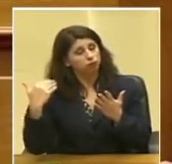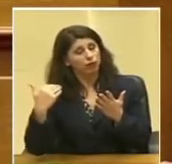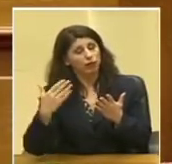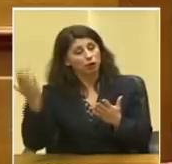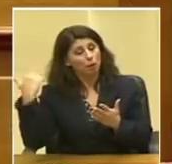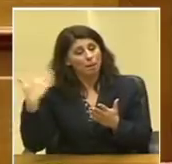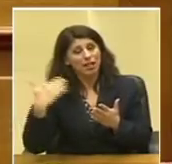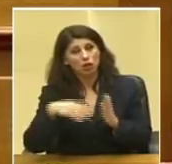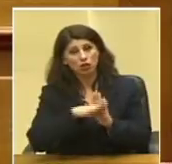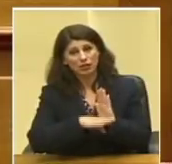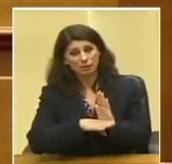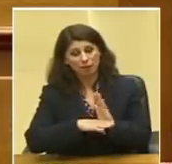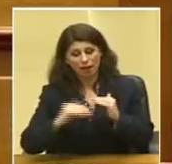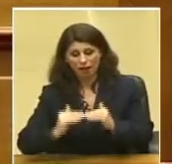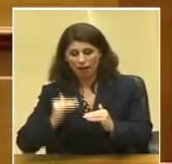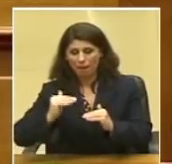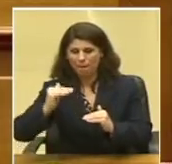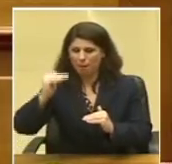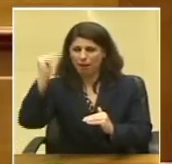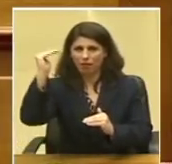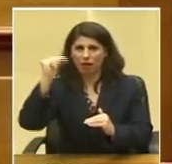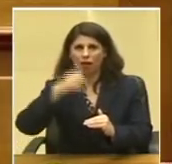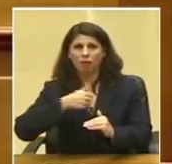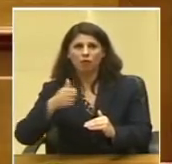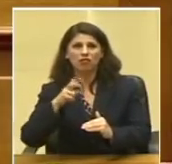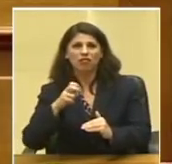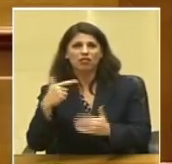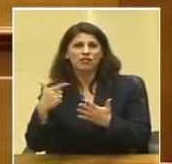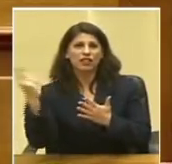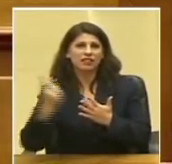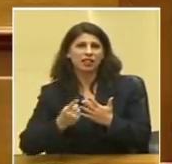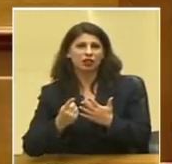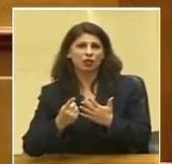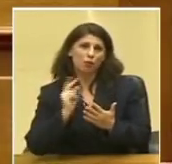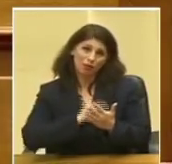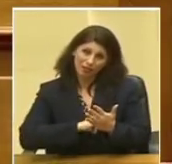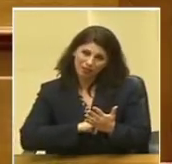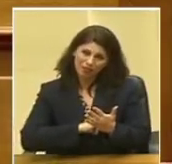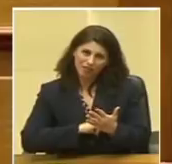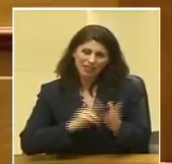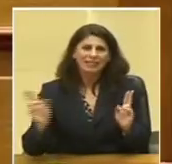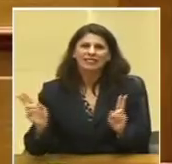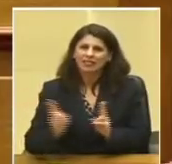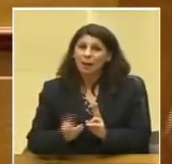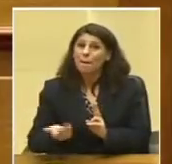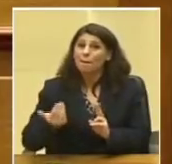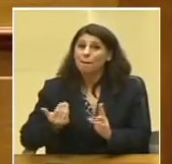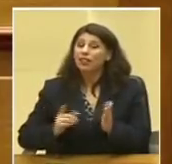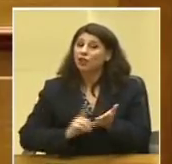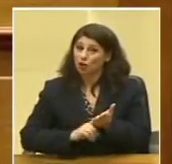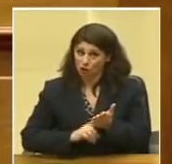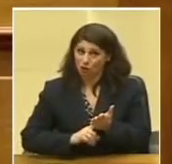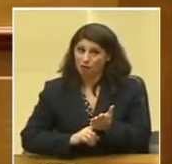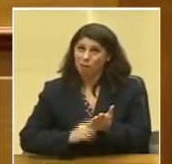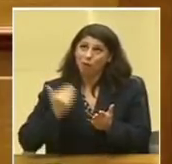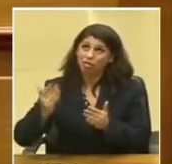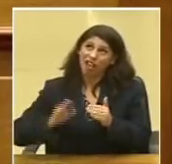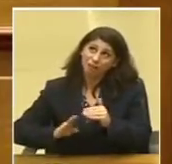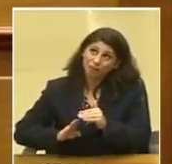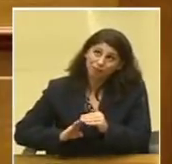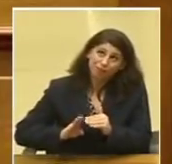ασφαλιστικών κλάσεων, ήταν μόλις 27%. Με δύο λόγια, πριν το νόμο που δήθεν θα εκτόξευε